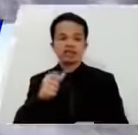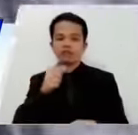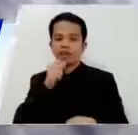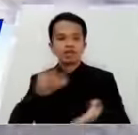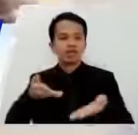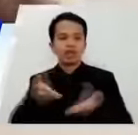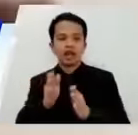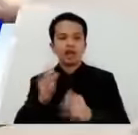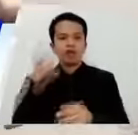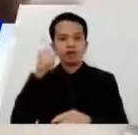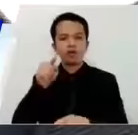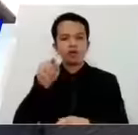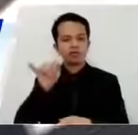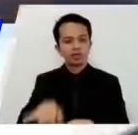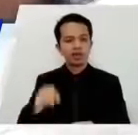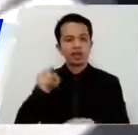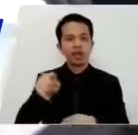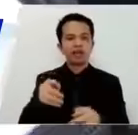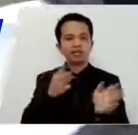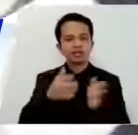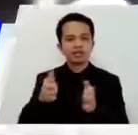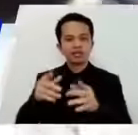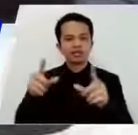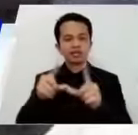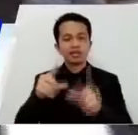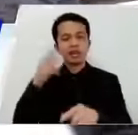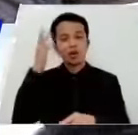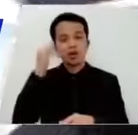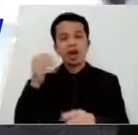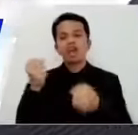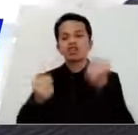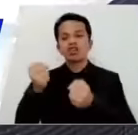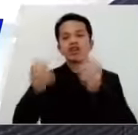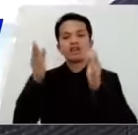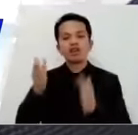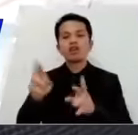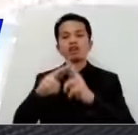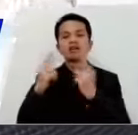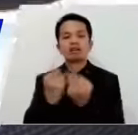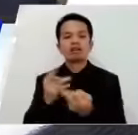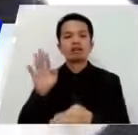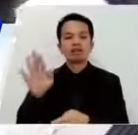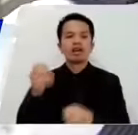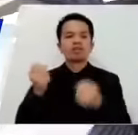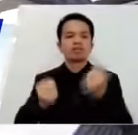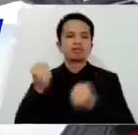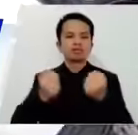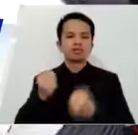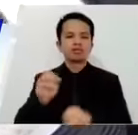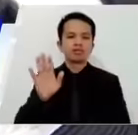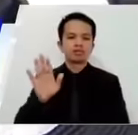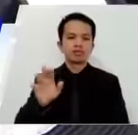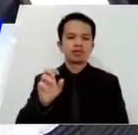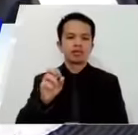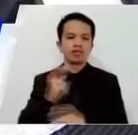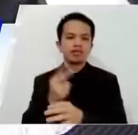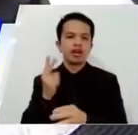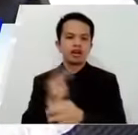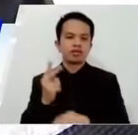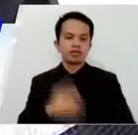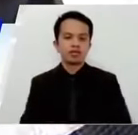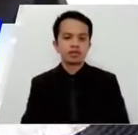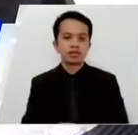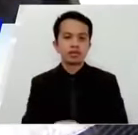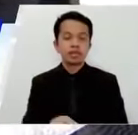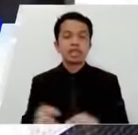ng naturang protocol plate dahil driver ng isang kaanak niya ang nagmamaneho ng naturang SUV. Inabuso rin daw